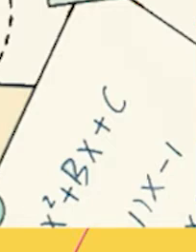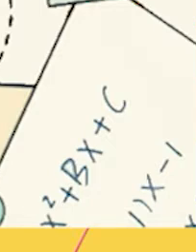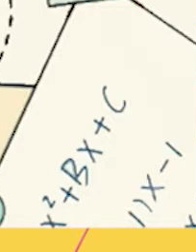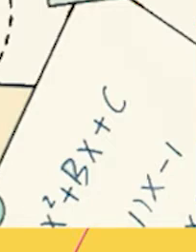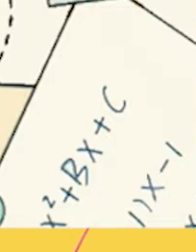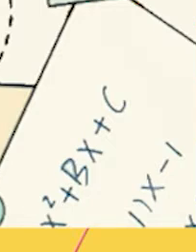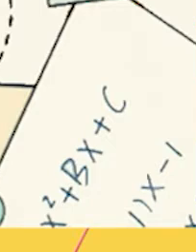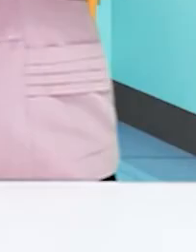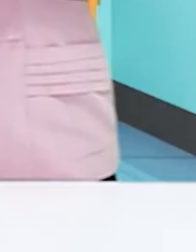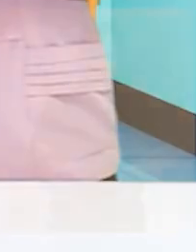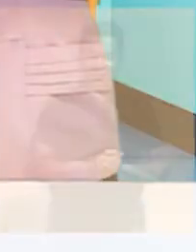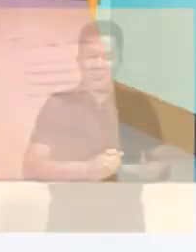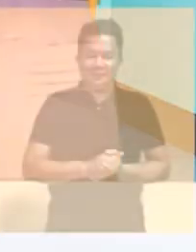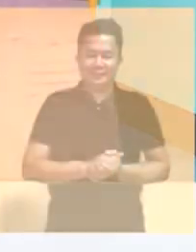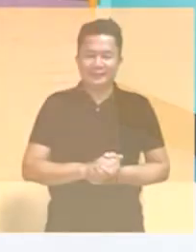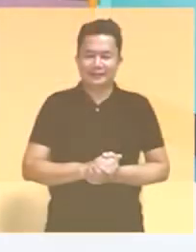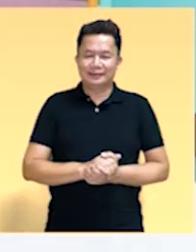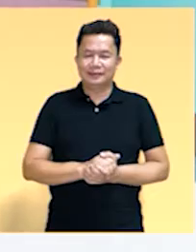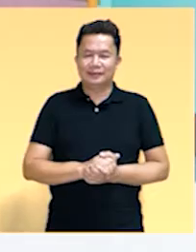Matalino!